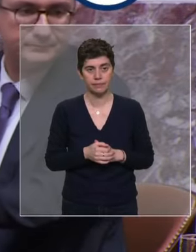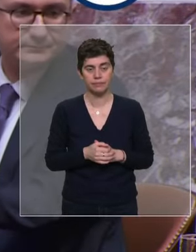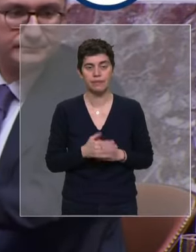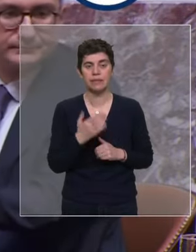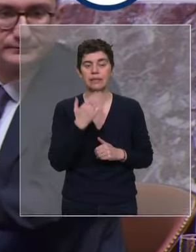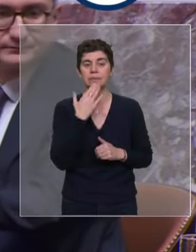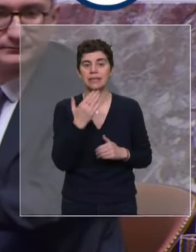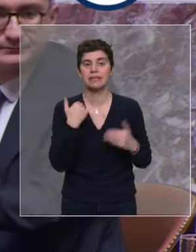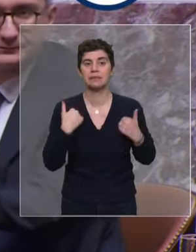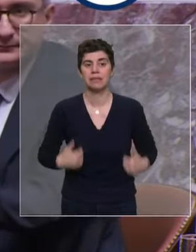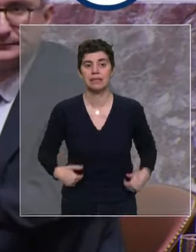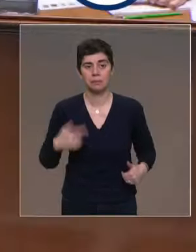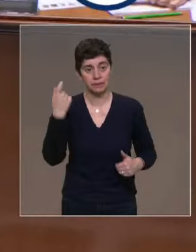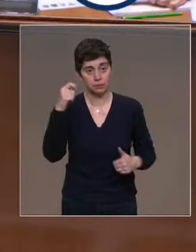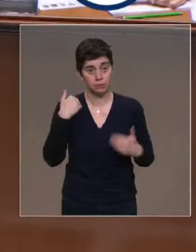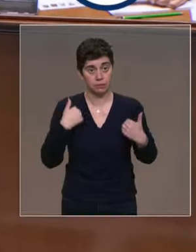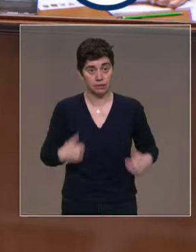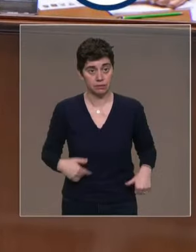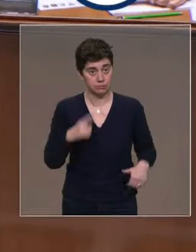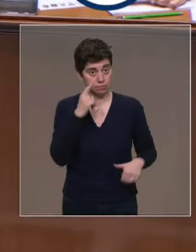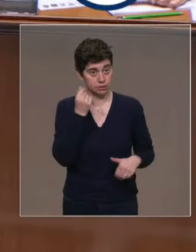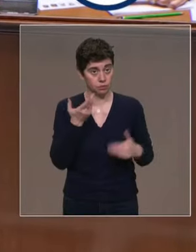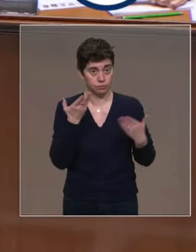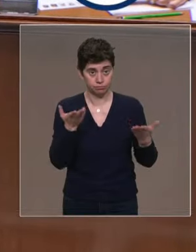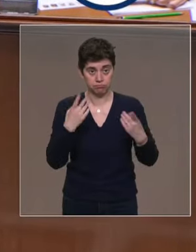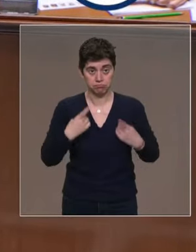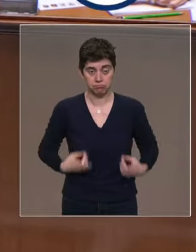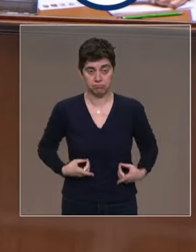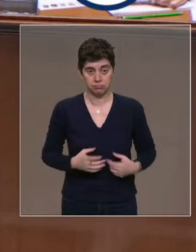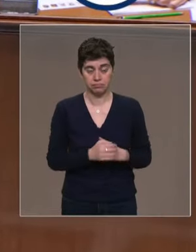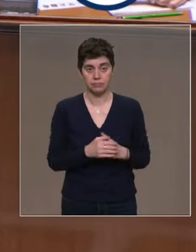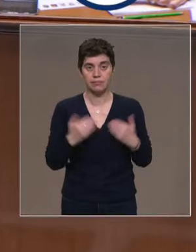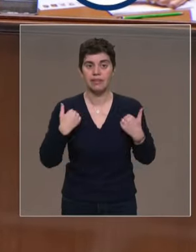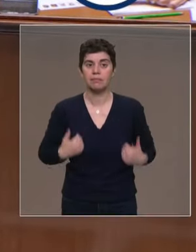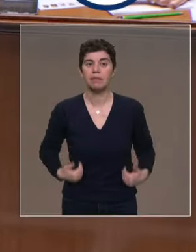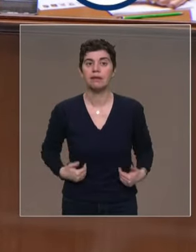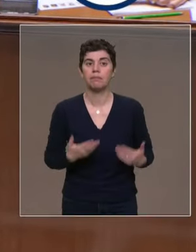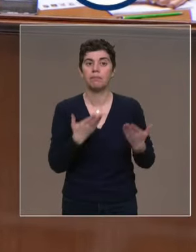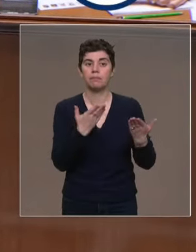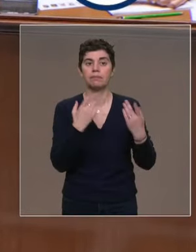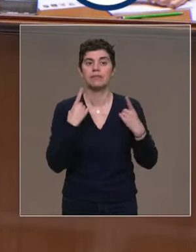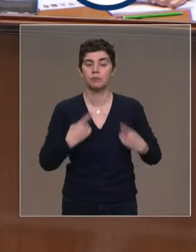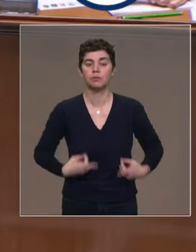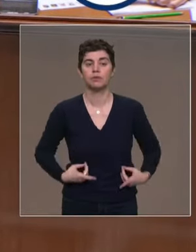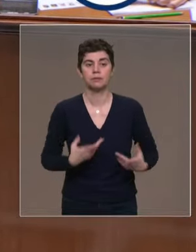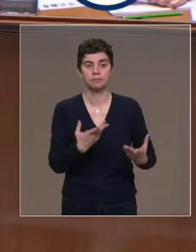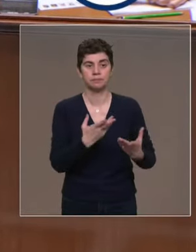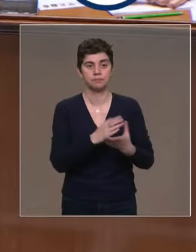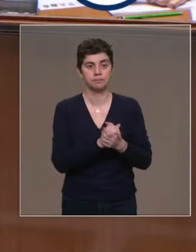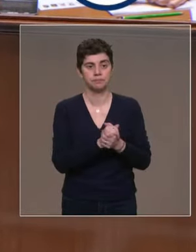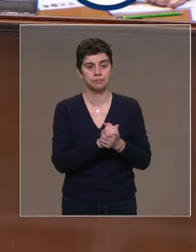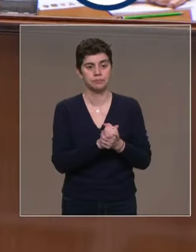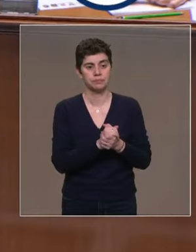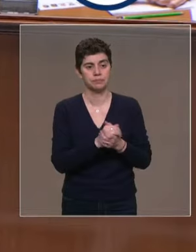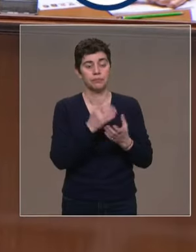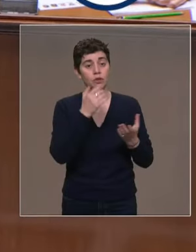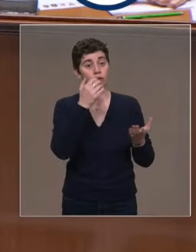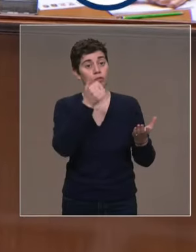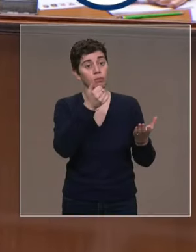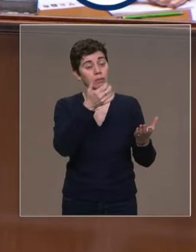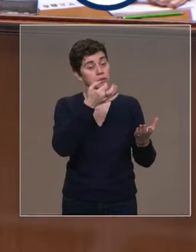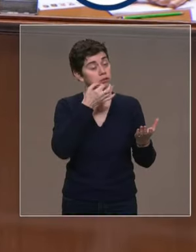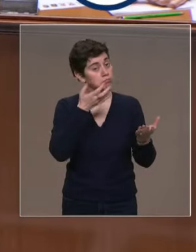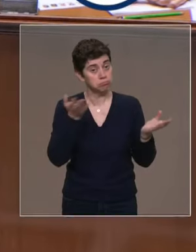Merci Madame la Présidente, Mesdames et Messieurs les députés, Madame la députée Marie-Christine Dalloz. Vous le dites et je sais que